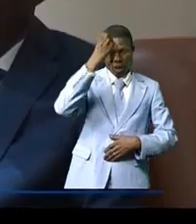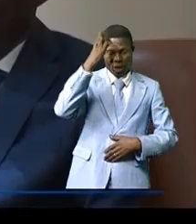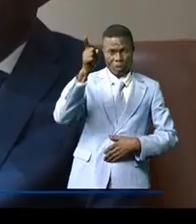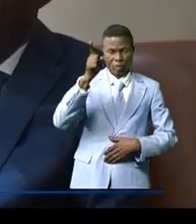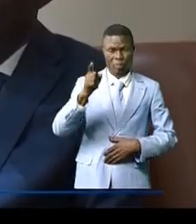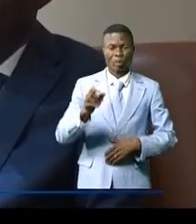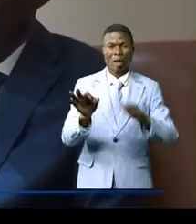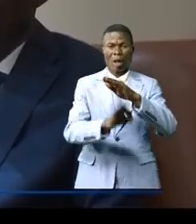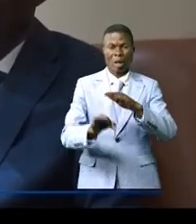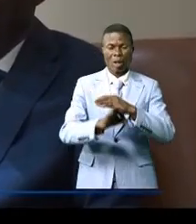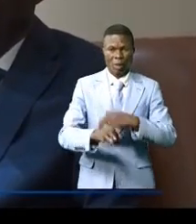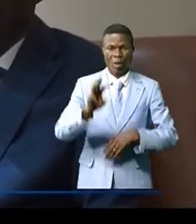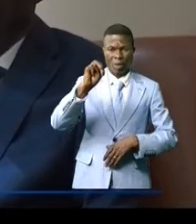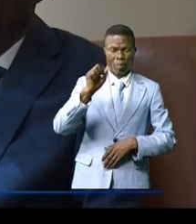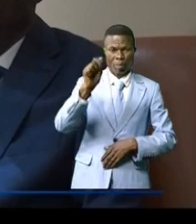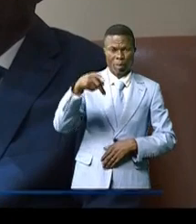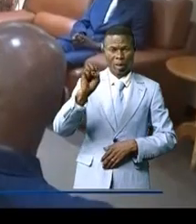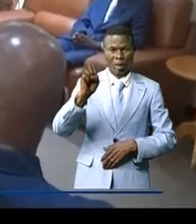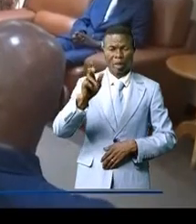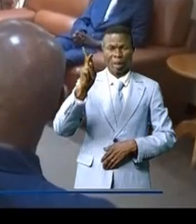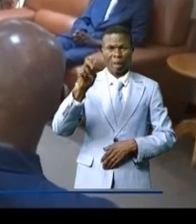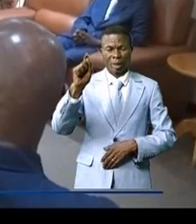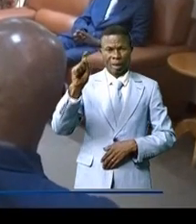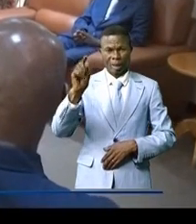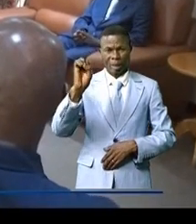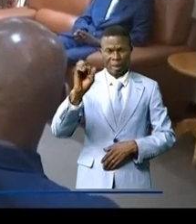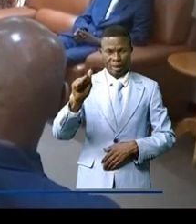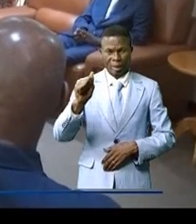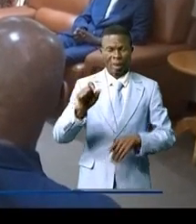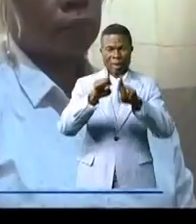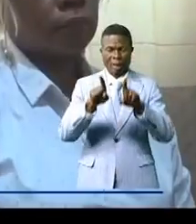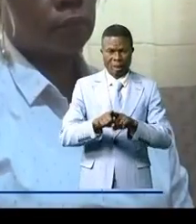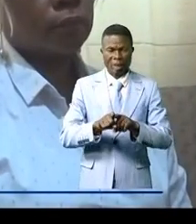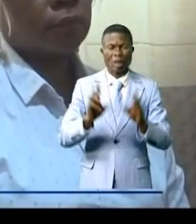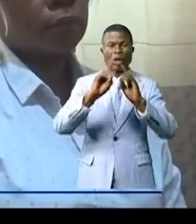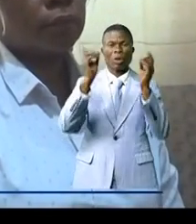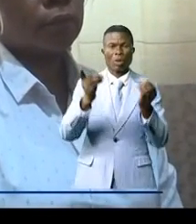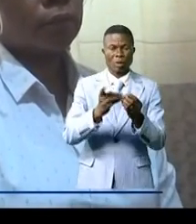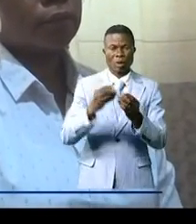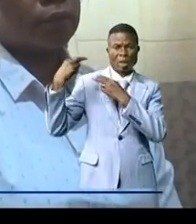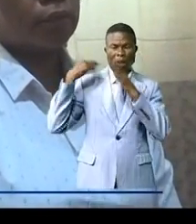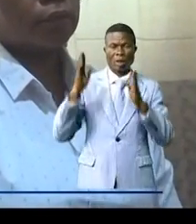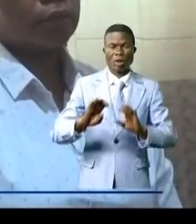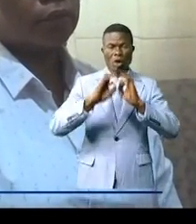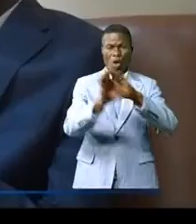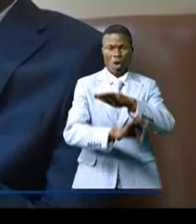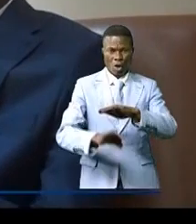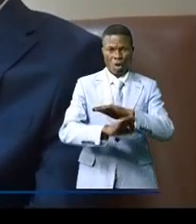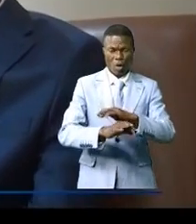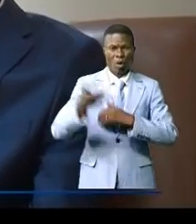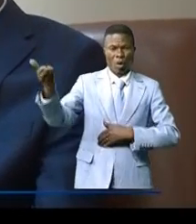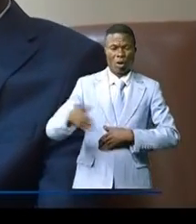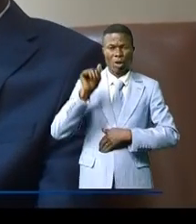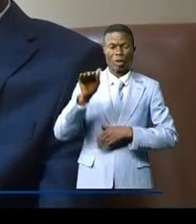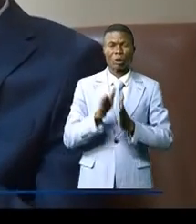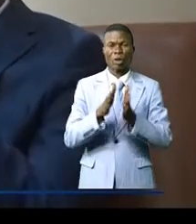de la fondation Mapendano, Tatete, Klai, Mungu et Tchej. La délégation des responsables de ces fondations a été reçue par le